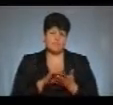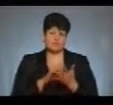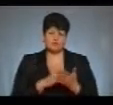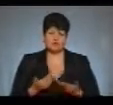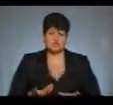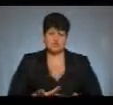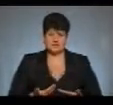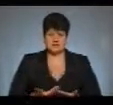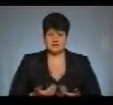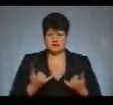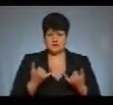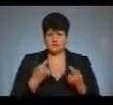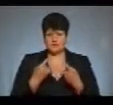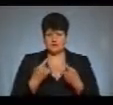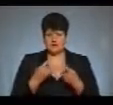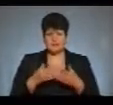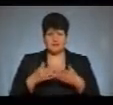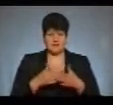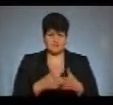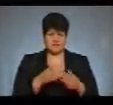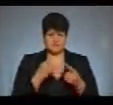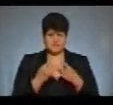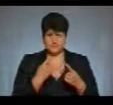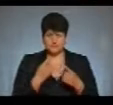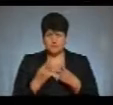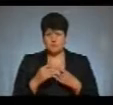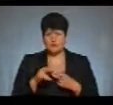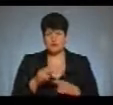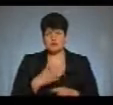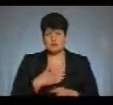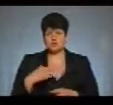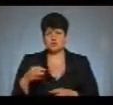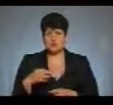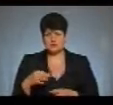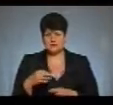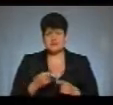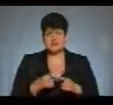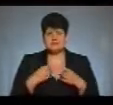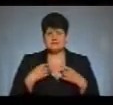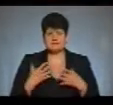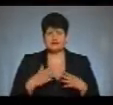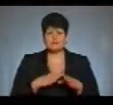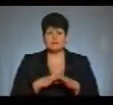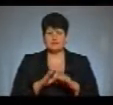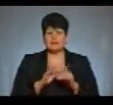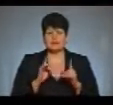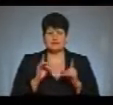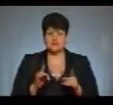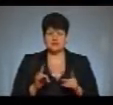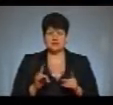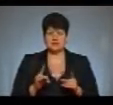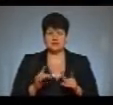та як сьогодні ми на цьому катері відправляємося по нашому озеру. Це свято, яке сповнене не лише емоцій, але